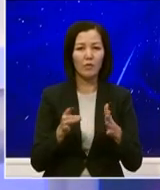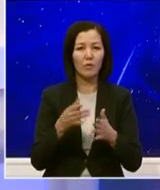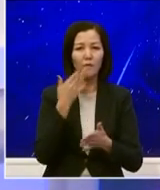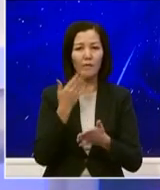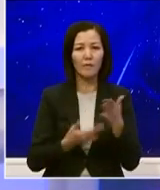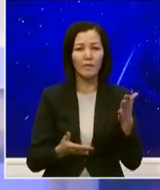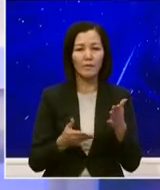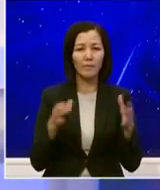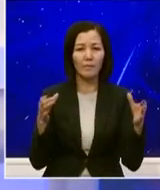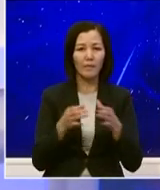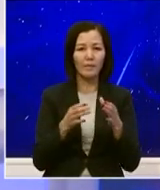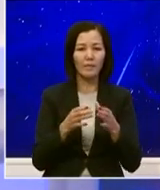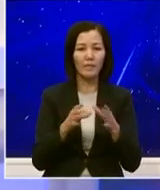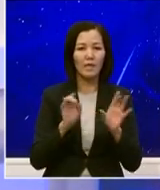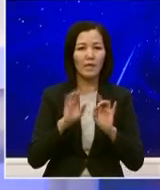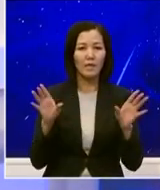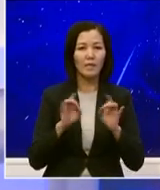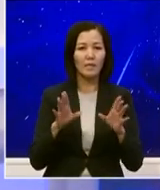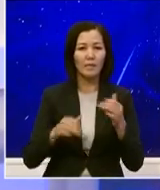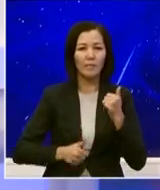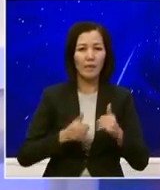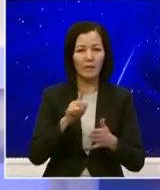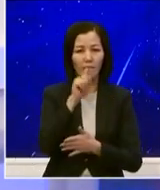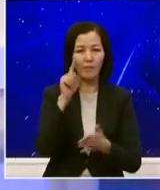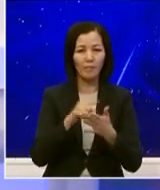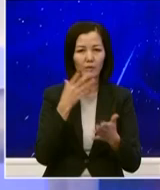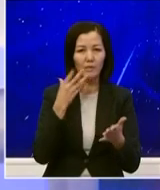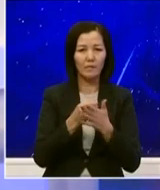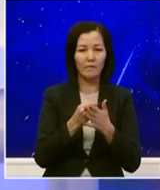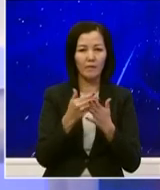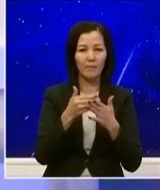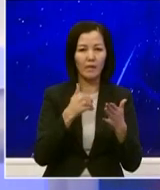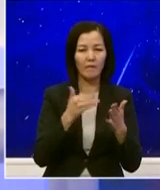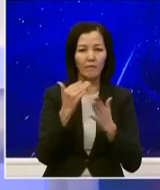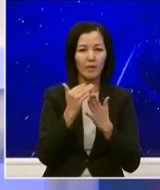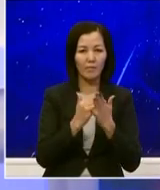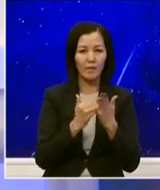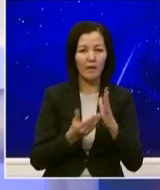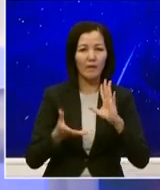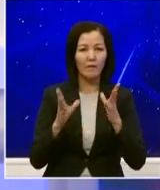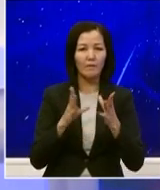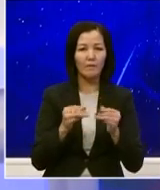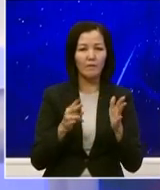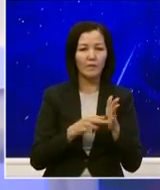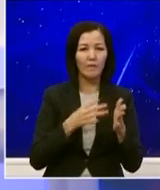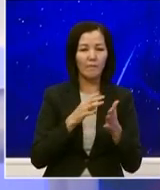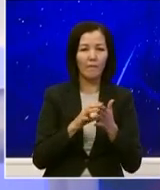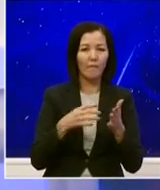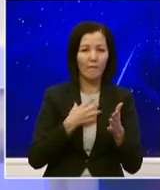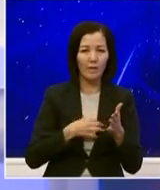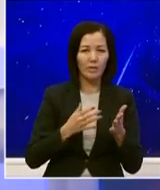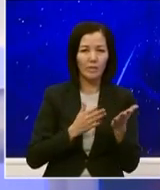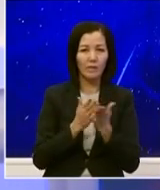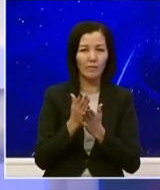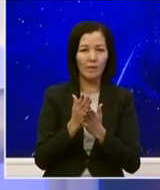с электоратом партийцы озвучили несколько приоритетных вопросов своей предвыборной программы. Всего в ней 7 важных направлений.